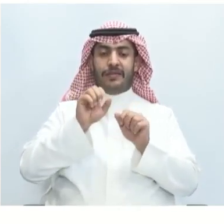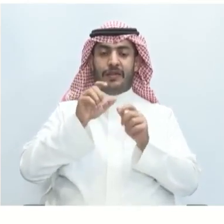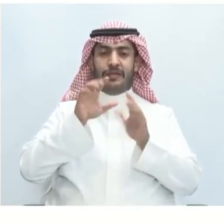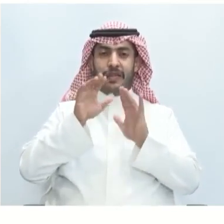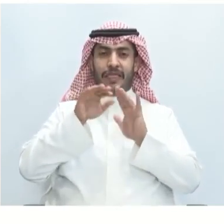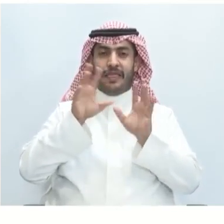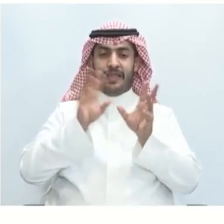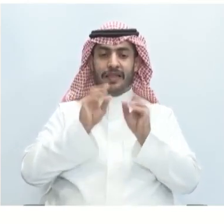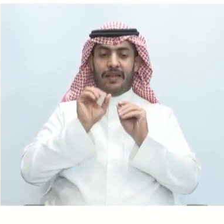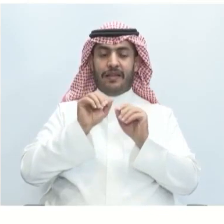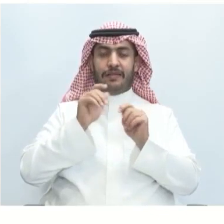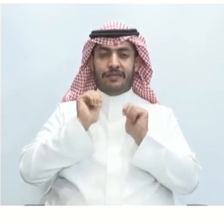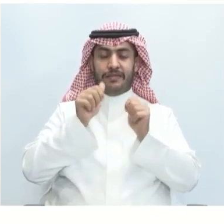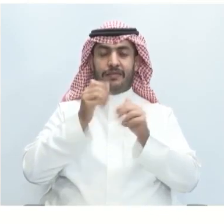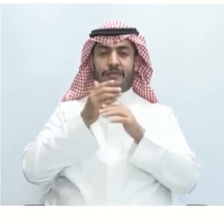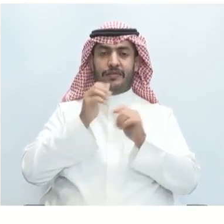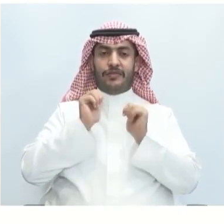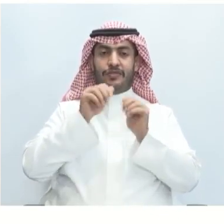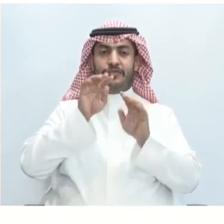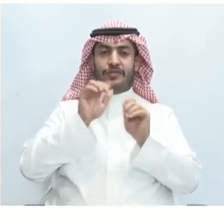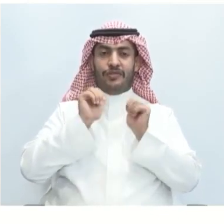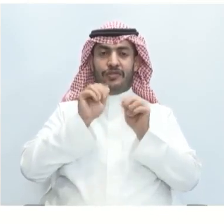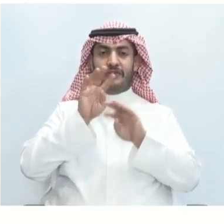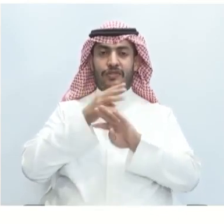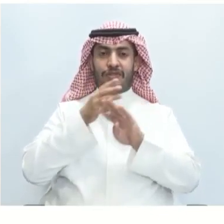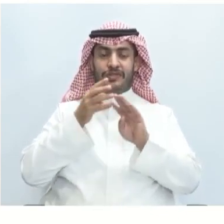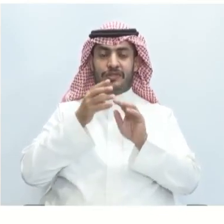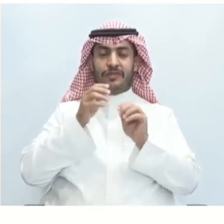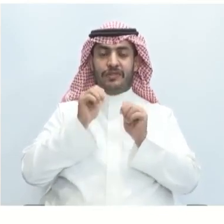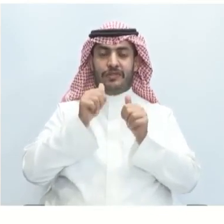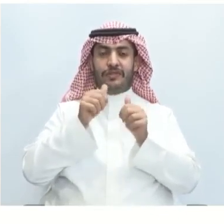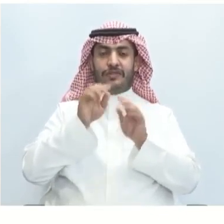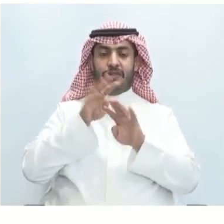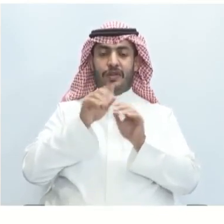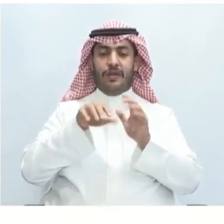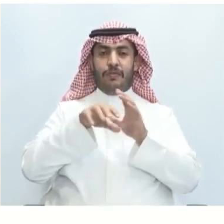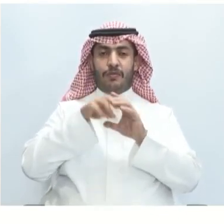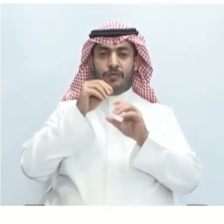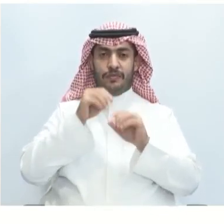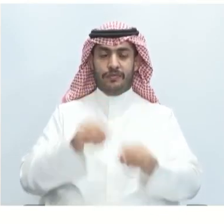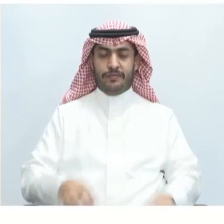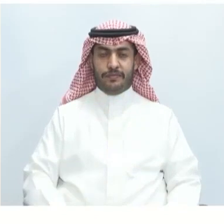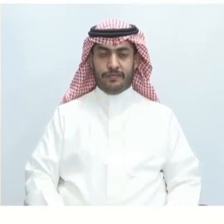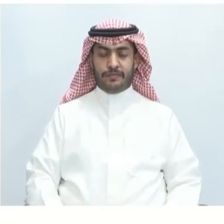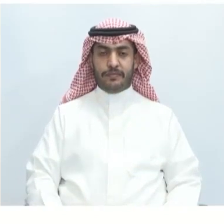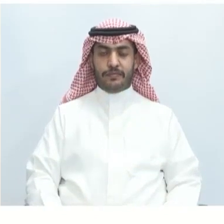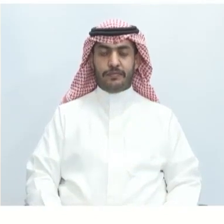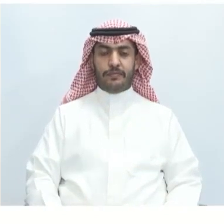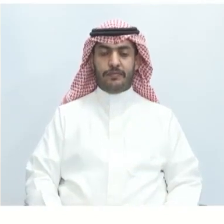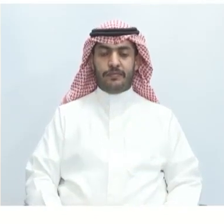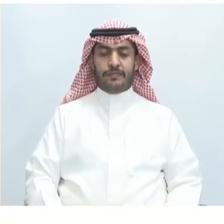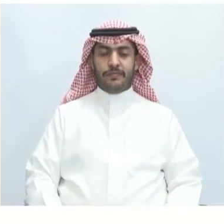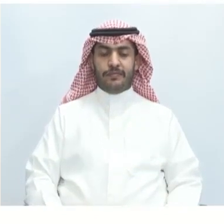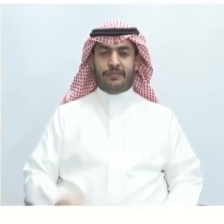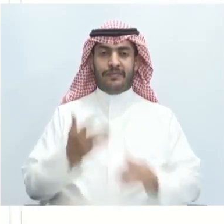الشركه قبل ان ننطلق في انشاء الجدول والوصول الى مخرجات هذا المشروع كما